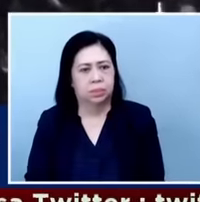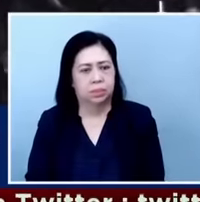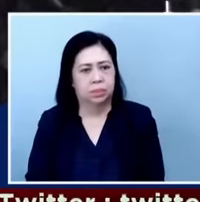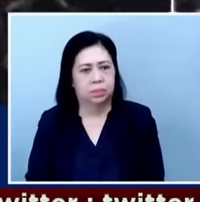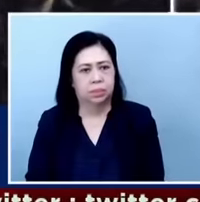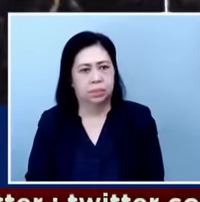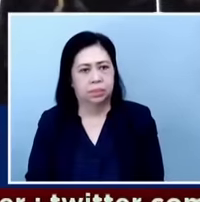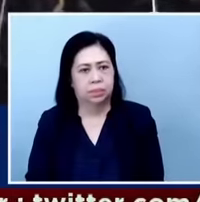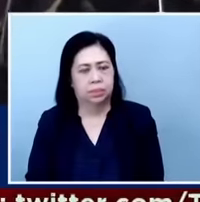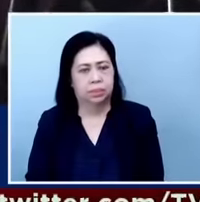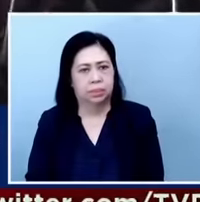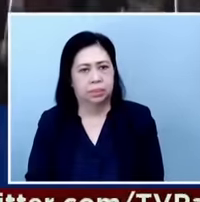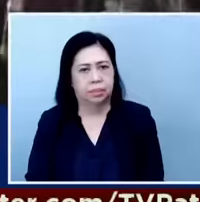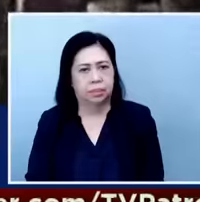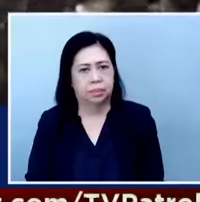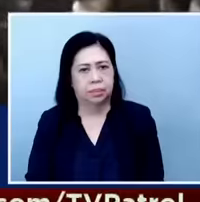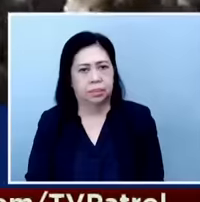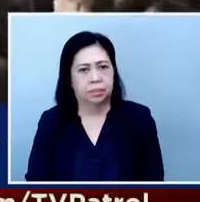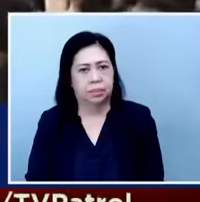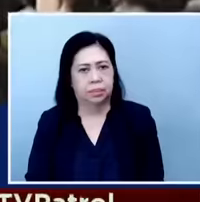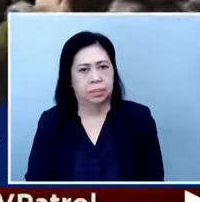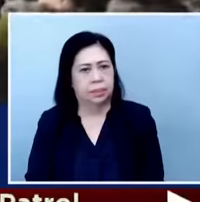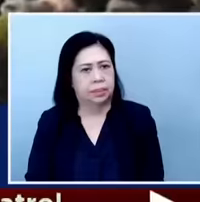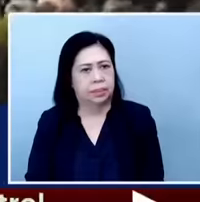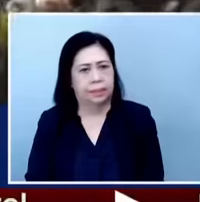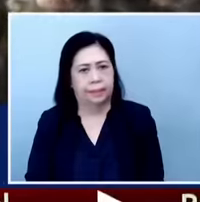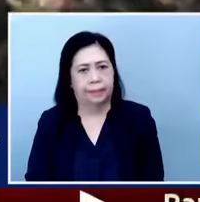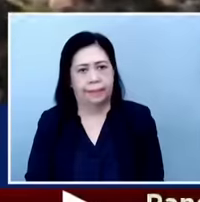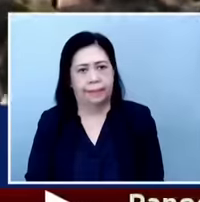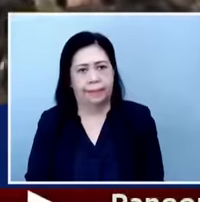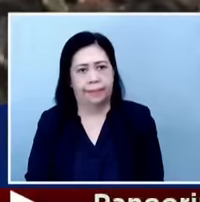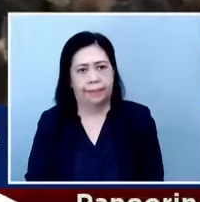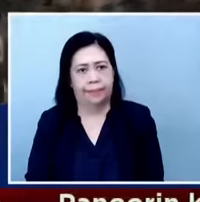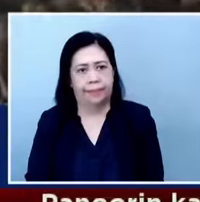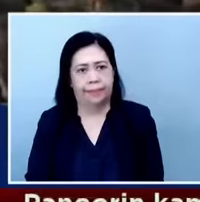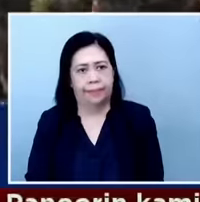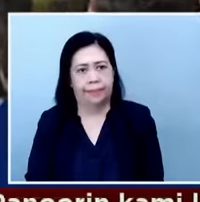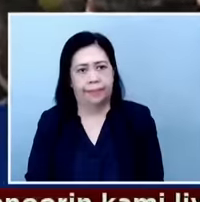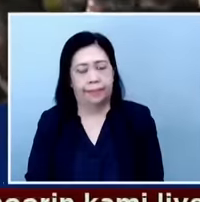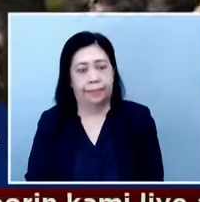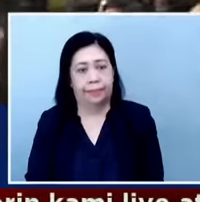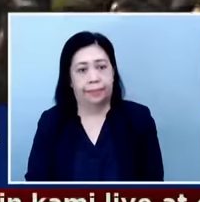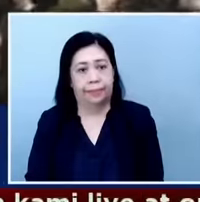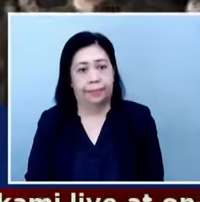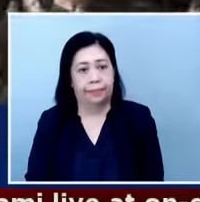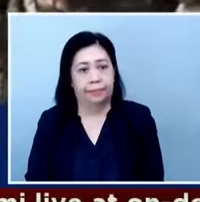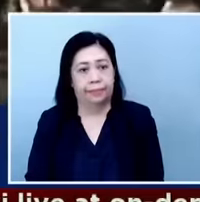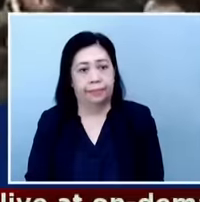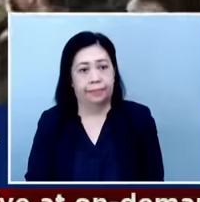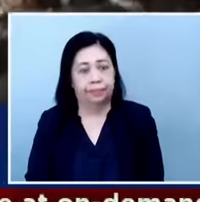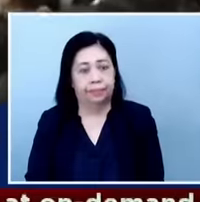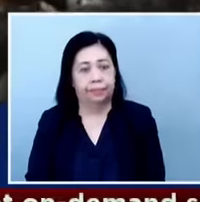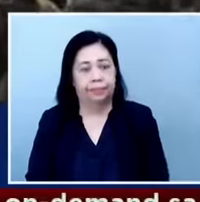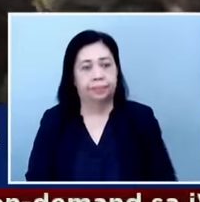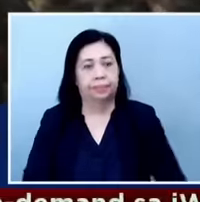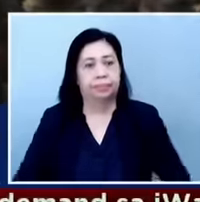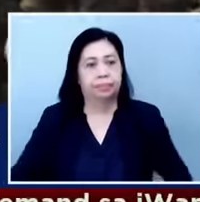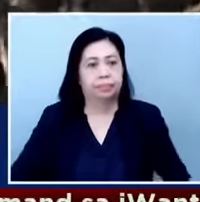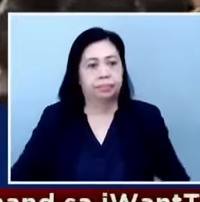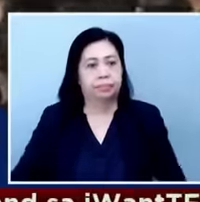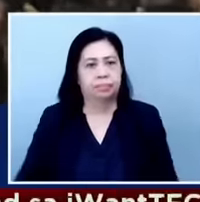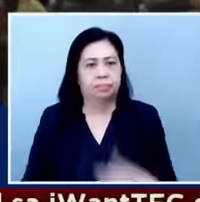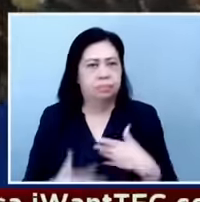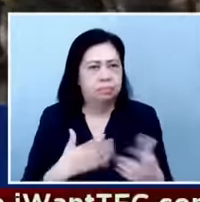Salya, pero hindi gumagalaw ang andas ng buong Nazareno. Kahit anong sigaw